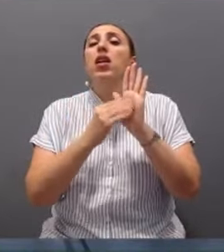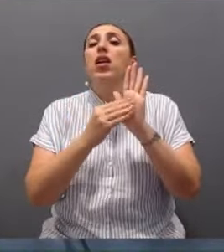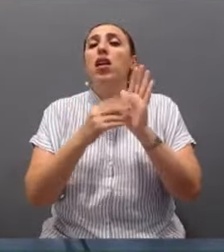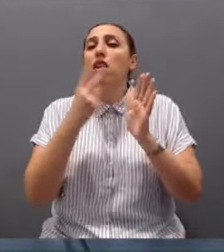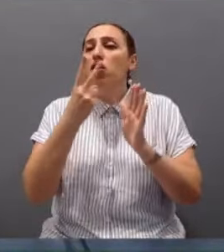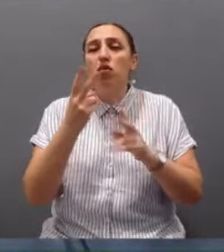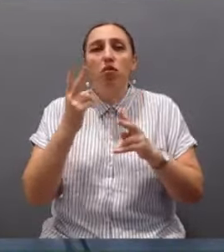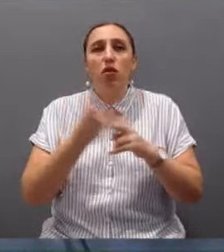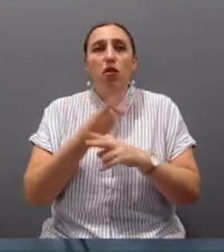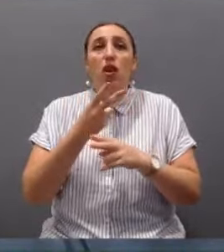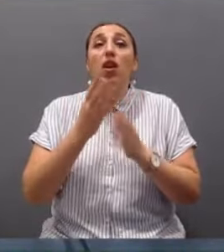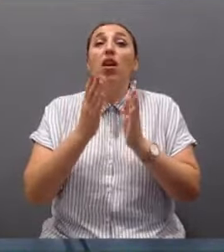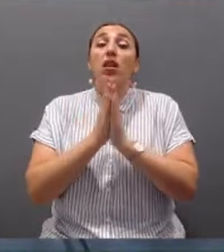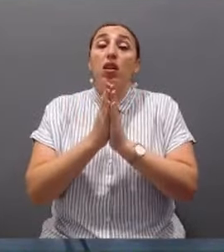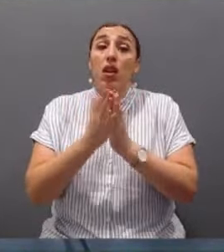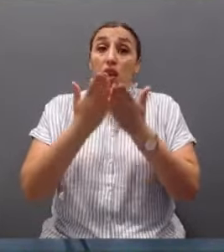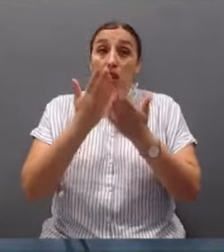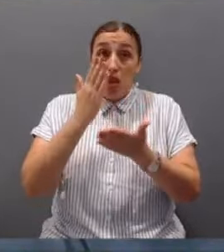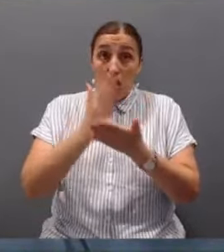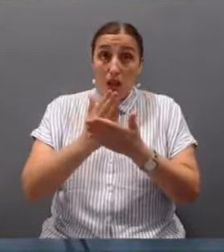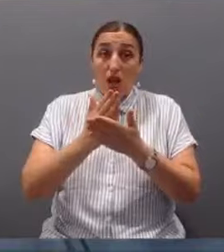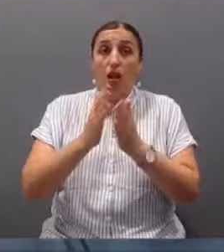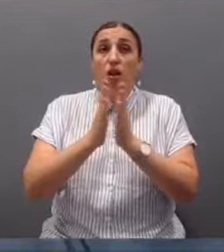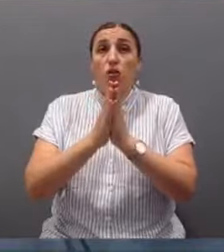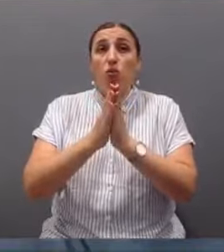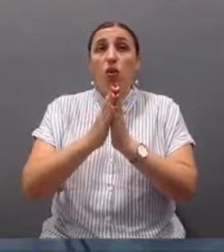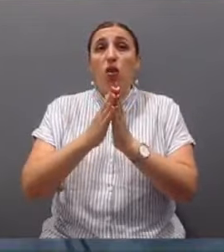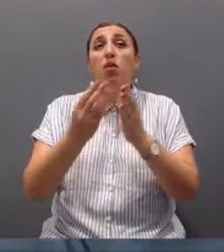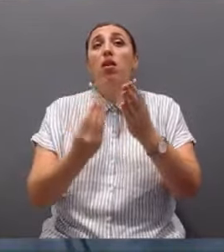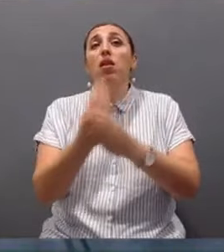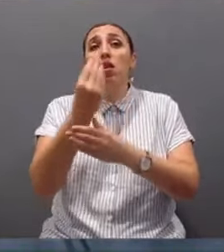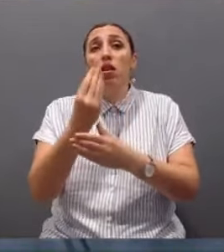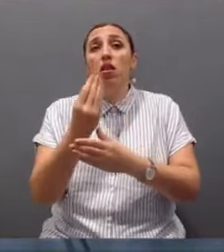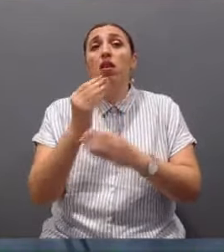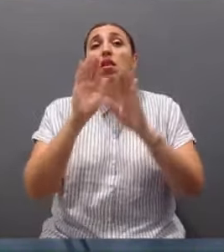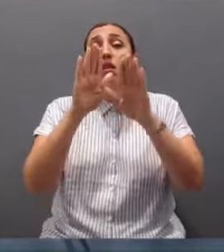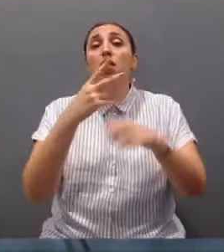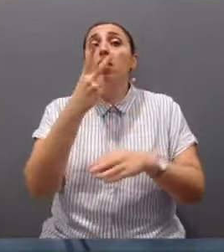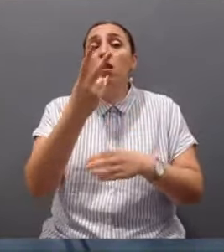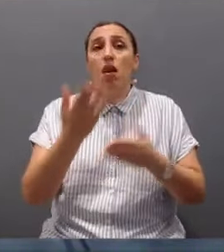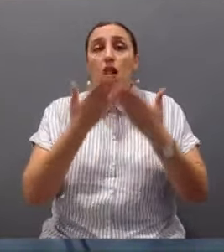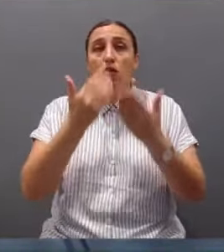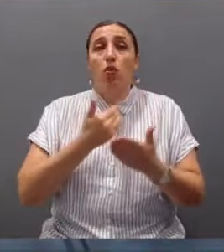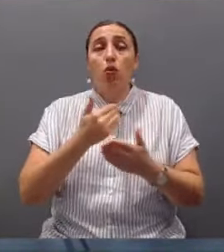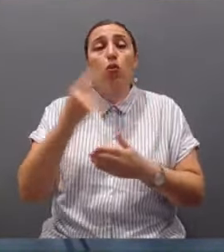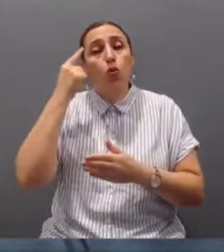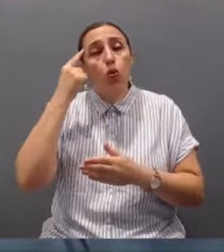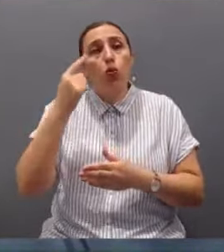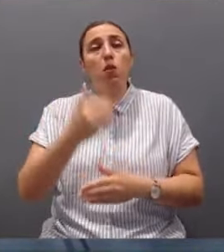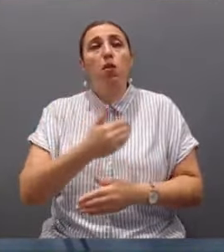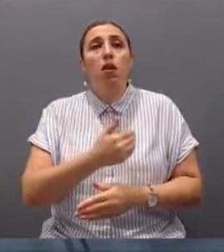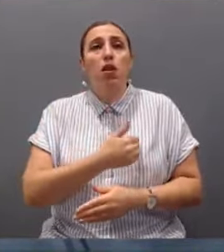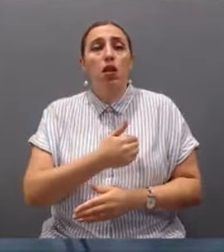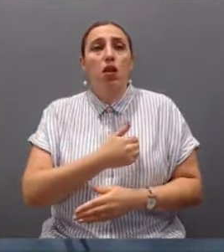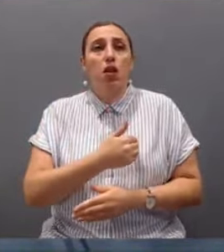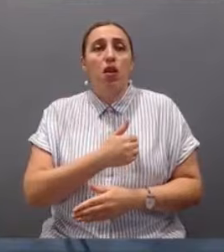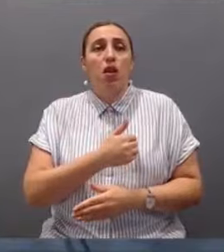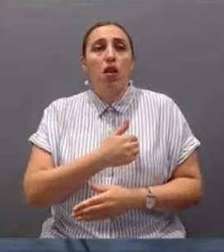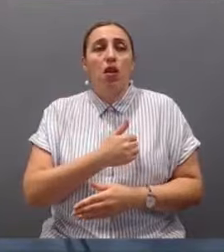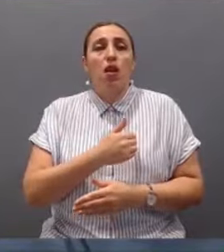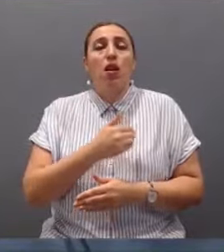տեքստ, խնդրում եմ էլի էկրանի վրա ցույց տվեք, որ բոլորս հասկանանք ինչ տեքստի մասին է խոսքը գնում, որտեղ կար միայն հայեցակարգ։